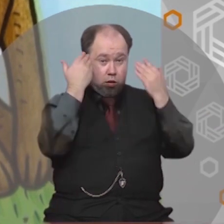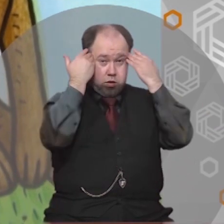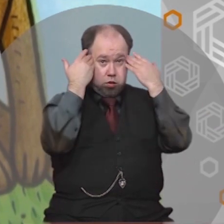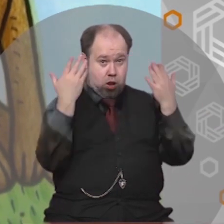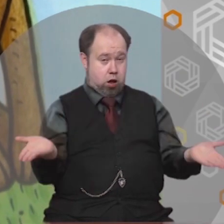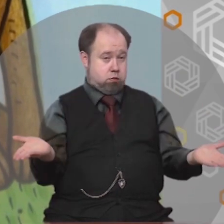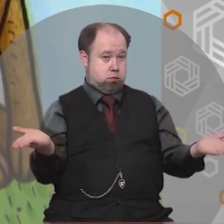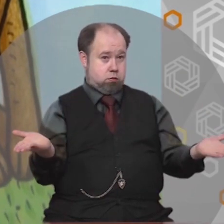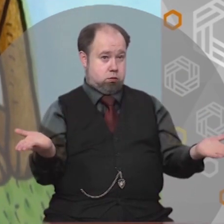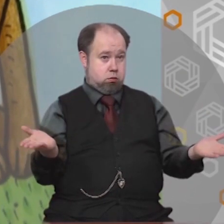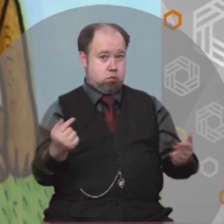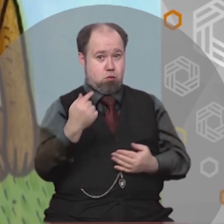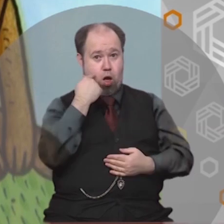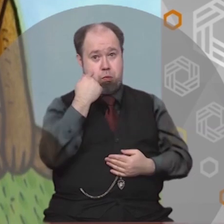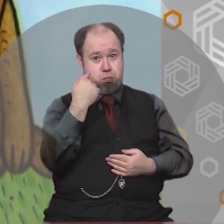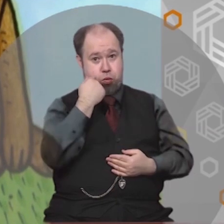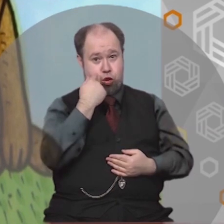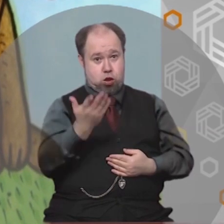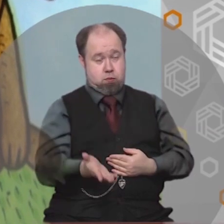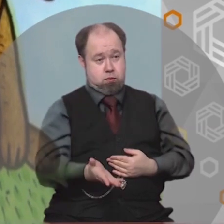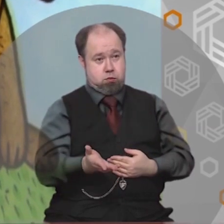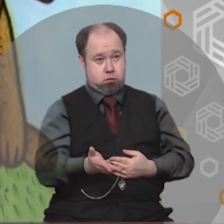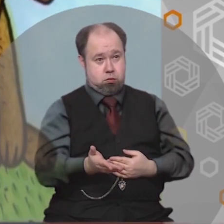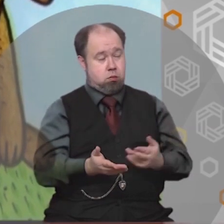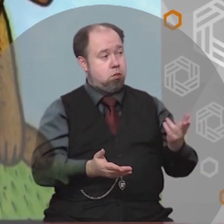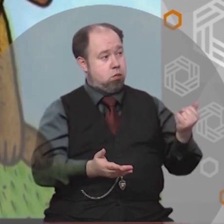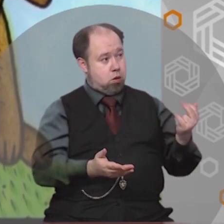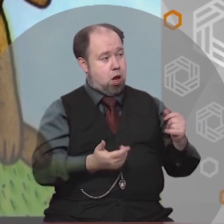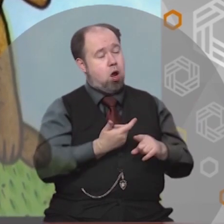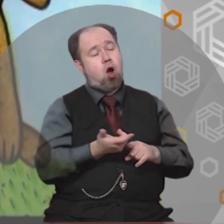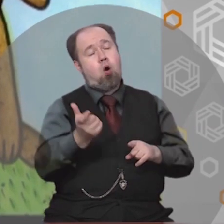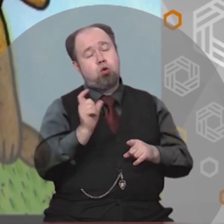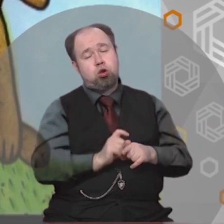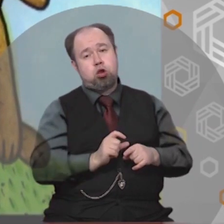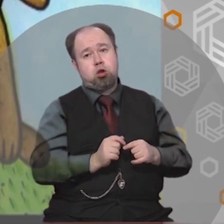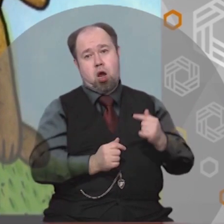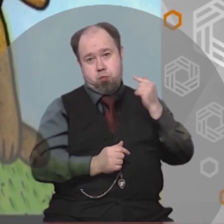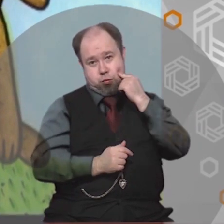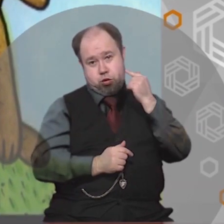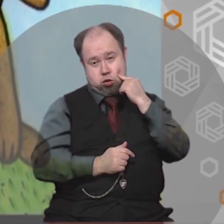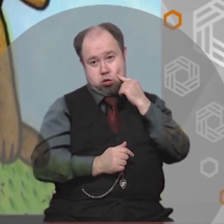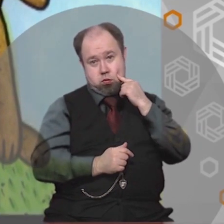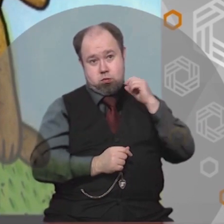ни духом. Обидно, вау. Даже очень, бебе.